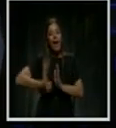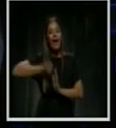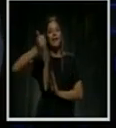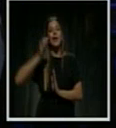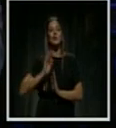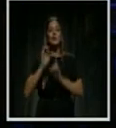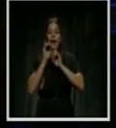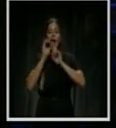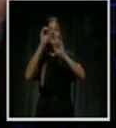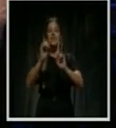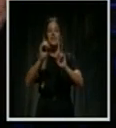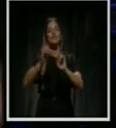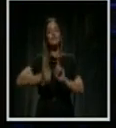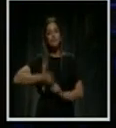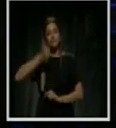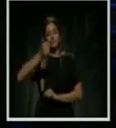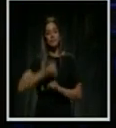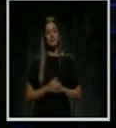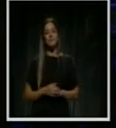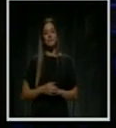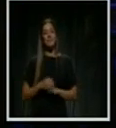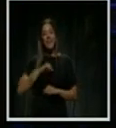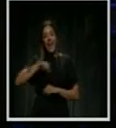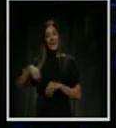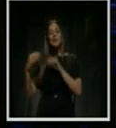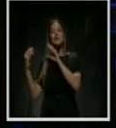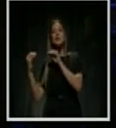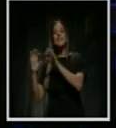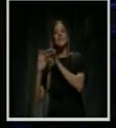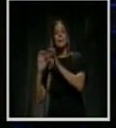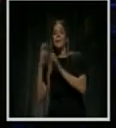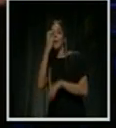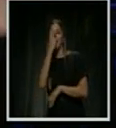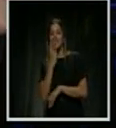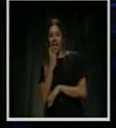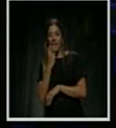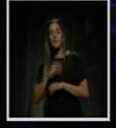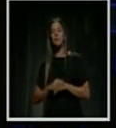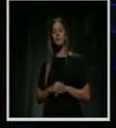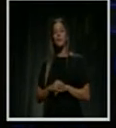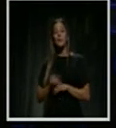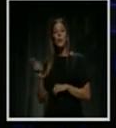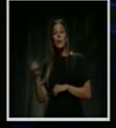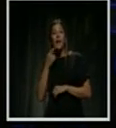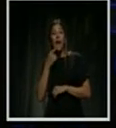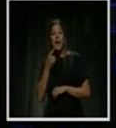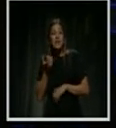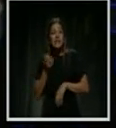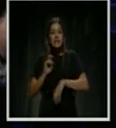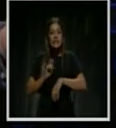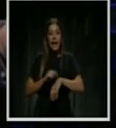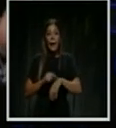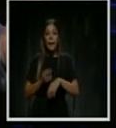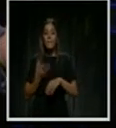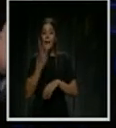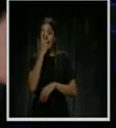snin illi ġejjin. Id-diskussjoni li kellna manzjana li ġiet fil-kabinett tan-nies u li qaltilna li dieħla fil-perjodu tal-anzjanità